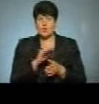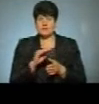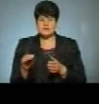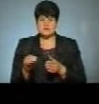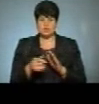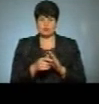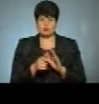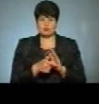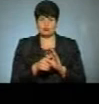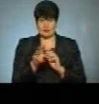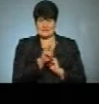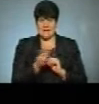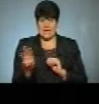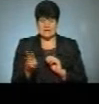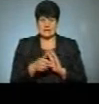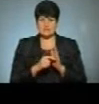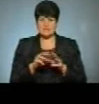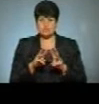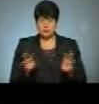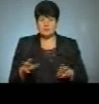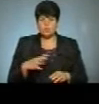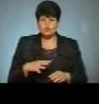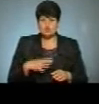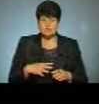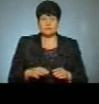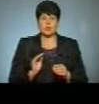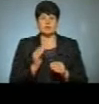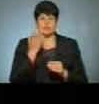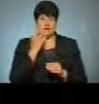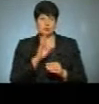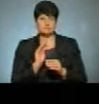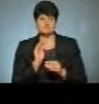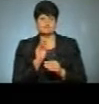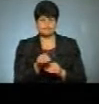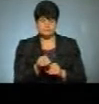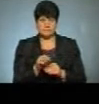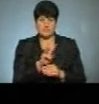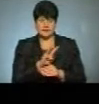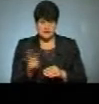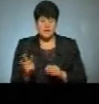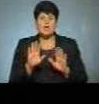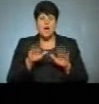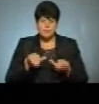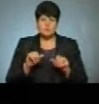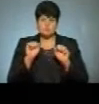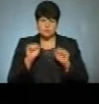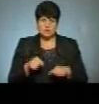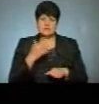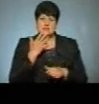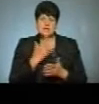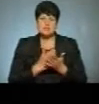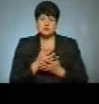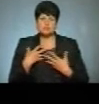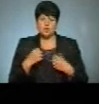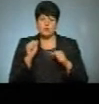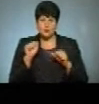сайті Кабміну. І відповідно зараз НСЗУ очікує на публікацію цієї постанови, і тільки після цього Національна служба здоров'я України